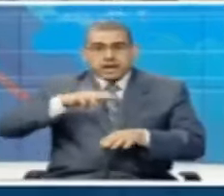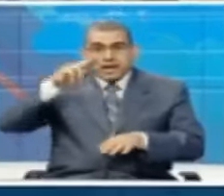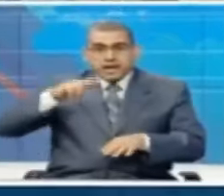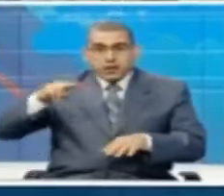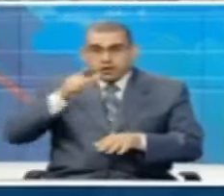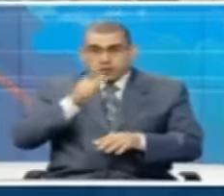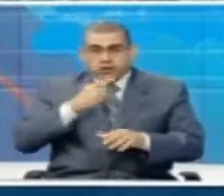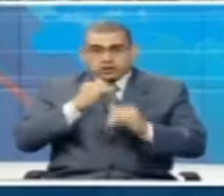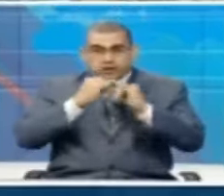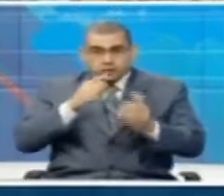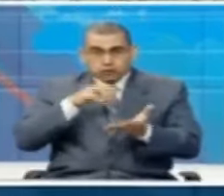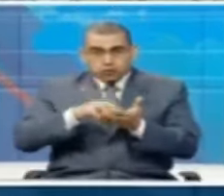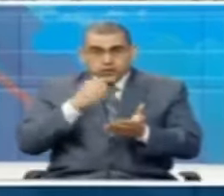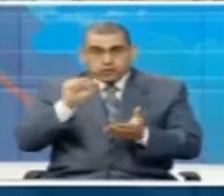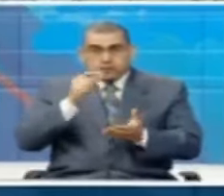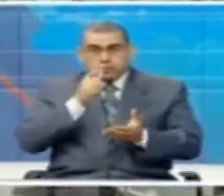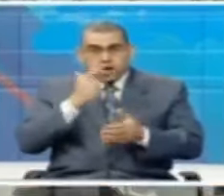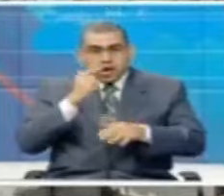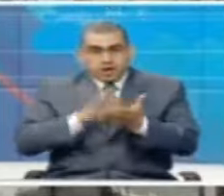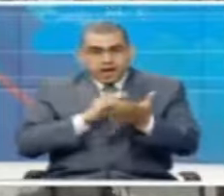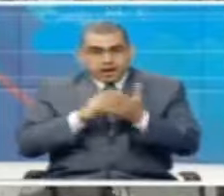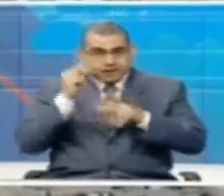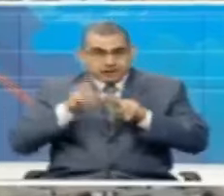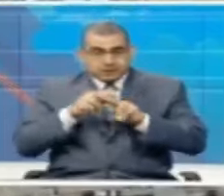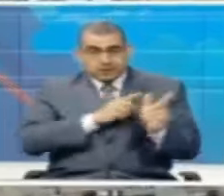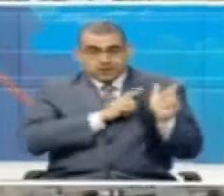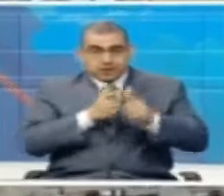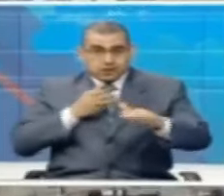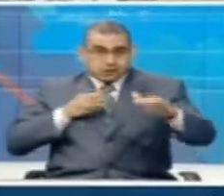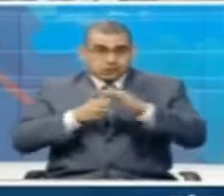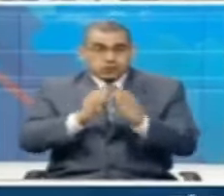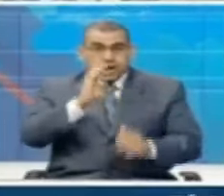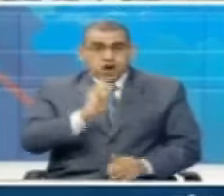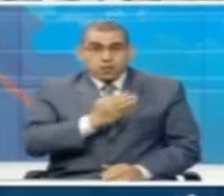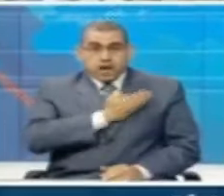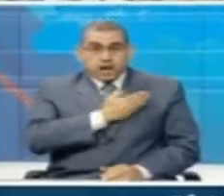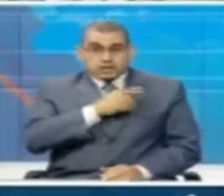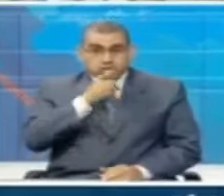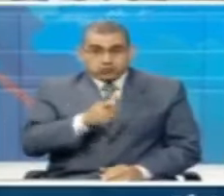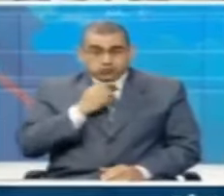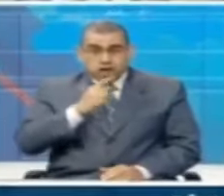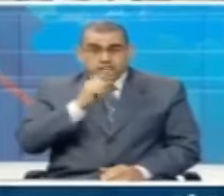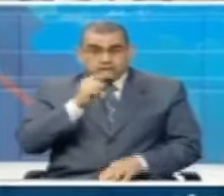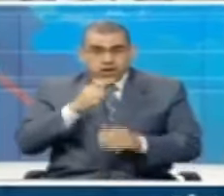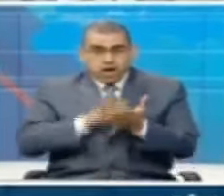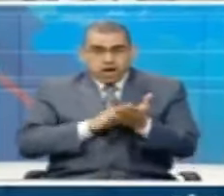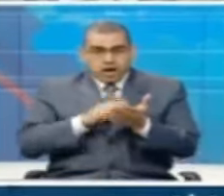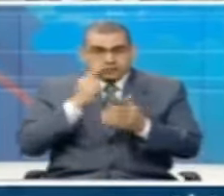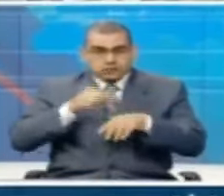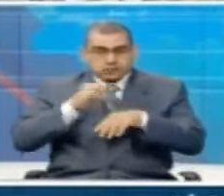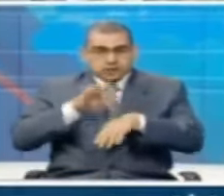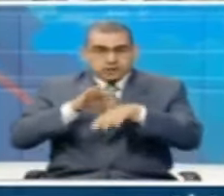النرويجي للاجئين إيان إيجلاند من أن شن هجوم إسرائيلي على رفح بجنوب قطاع غزة سيتسبب في